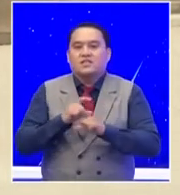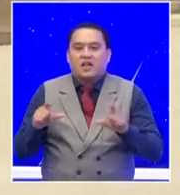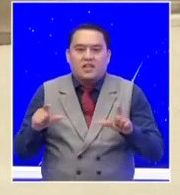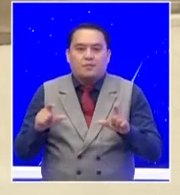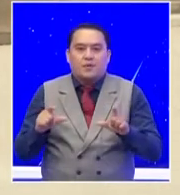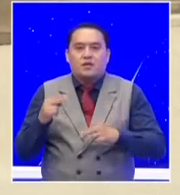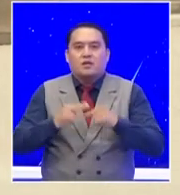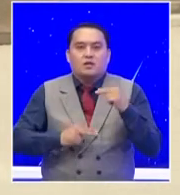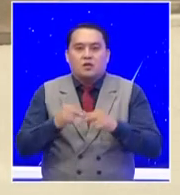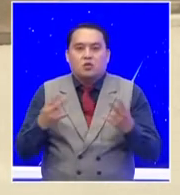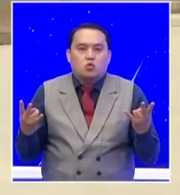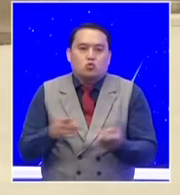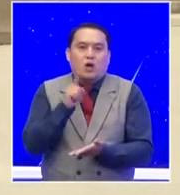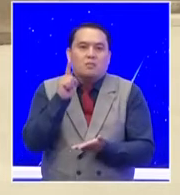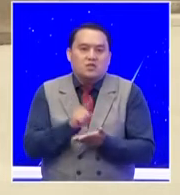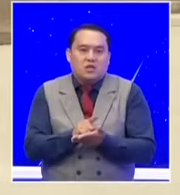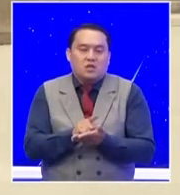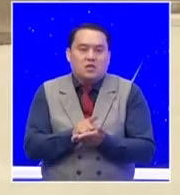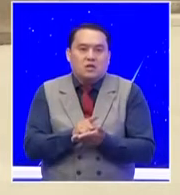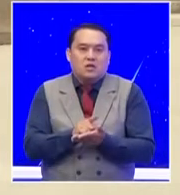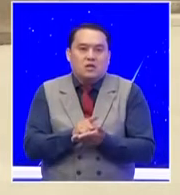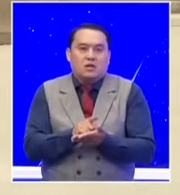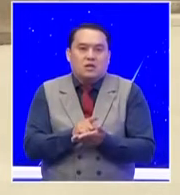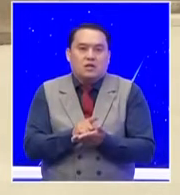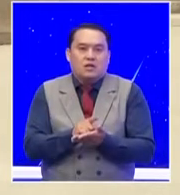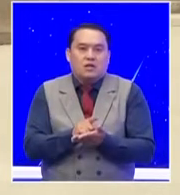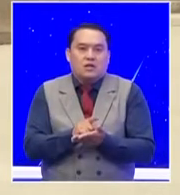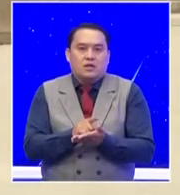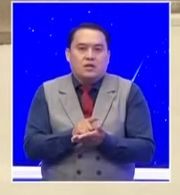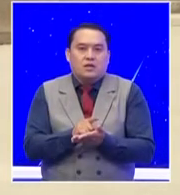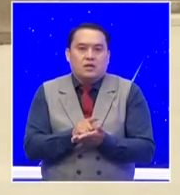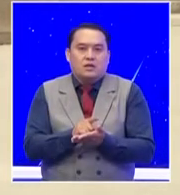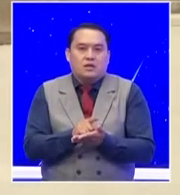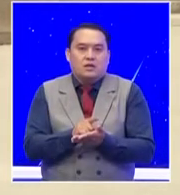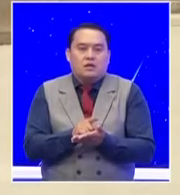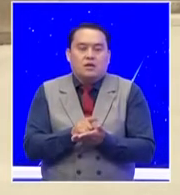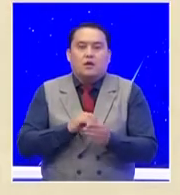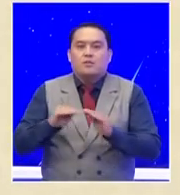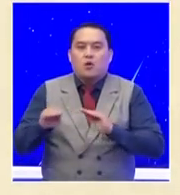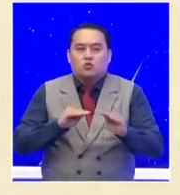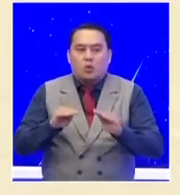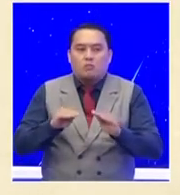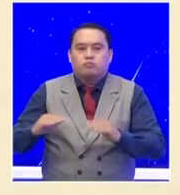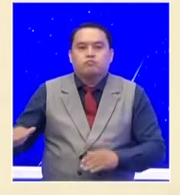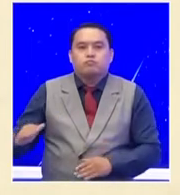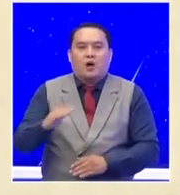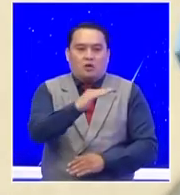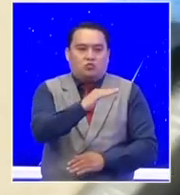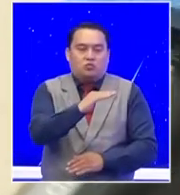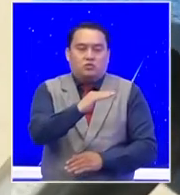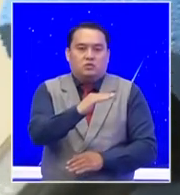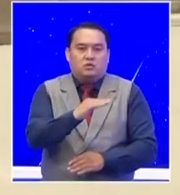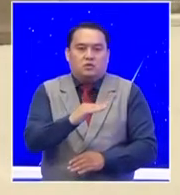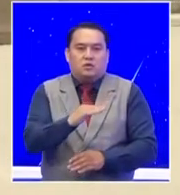сооружения, они обязательно должны быть необходимы, то есть обустроены пандусами. Все здания, сооружения,